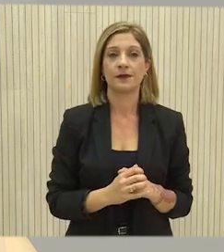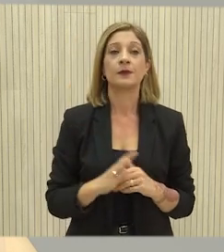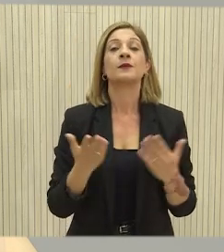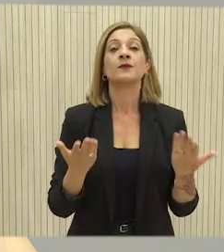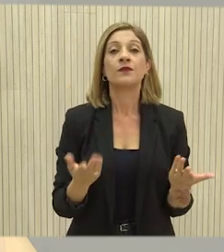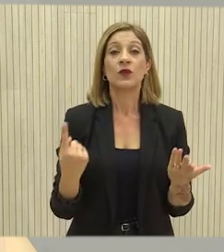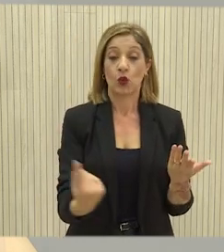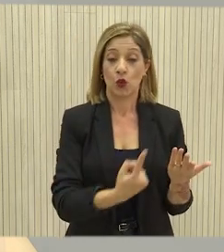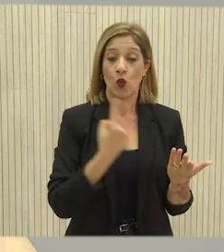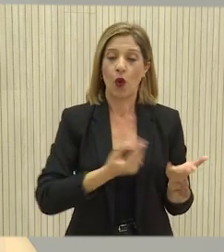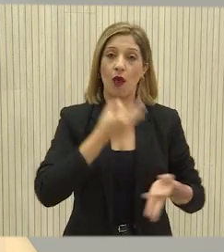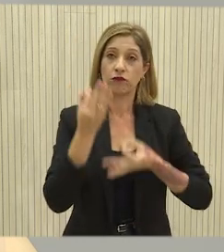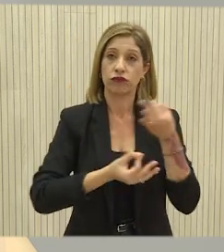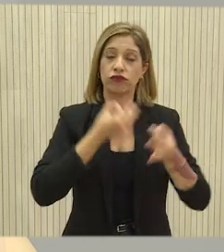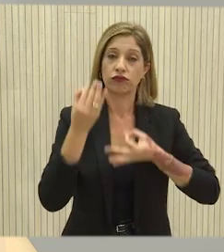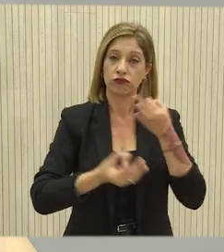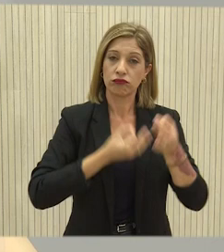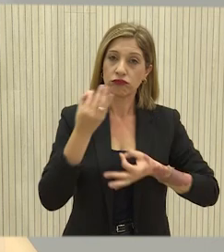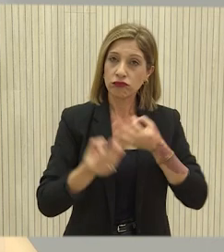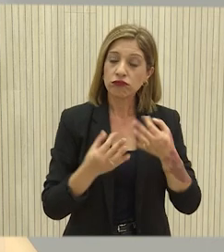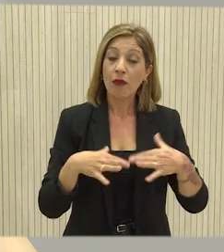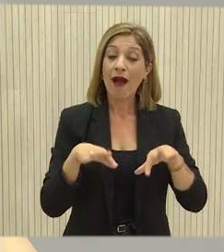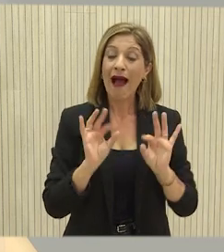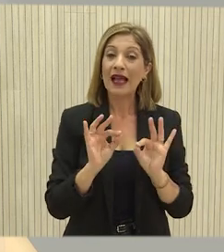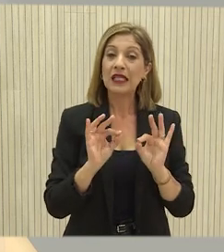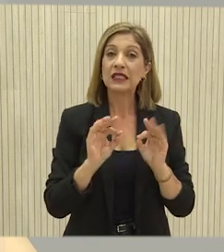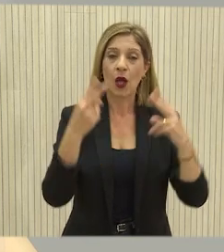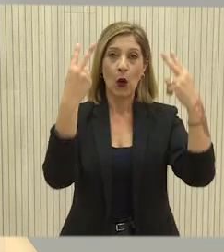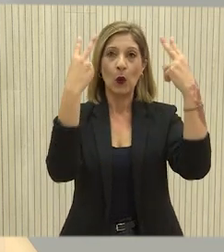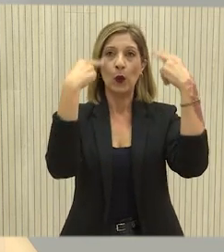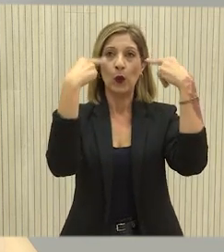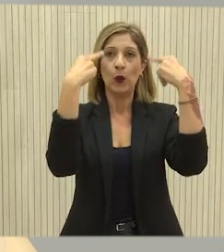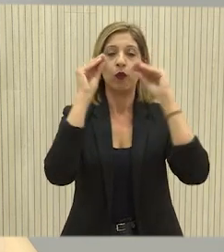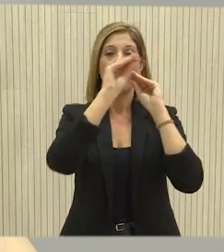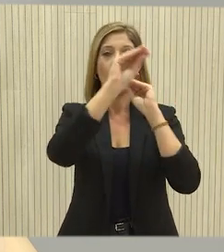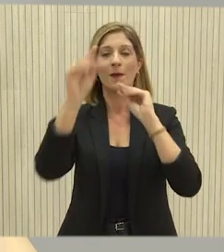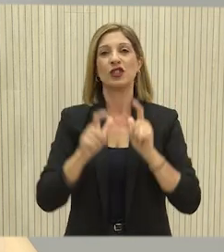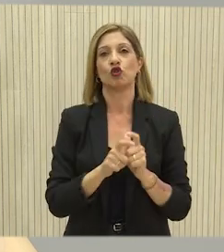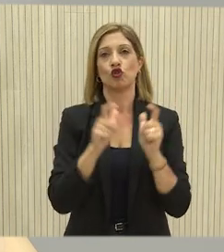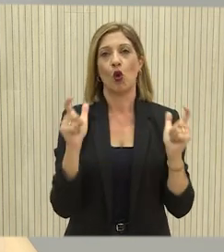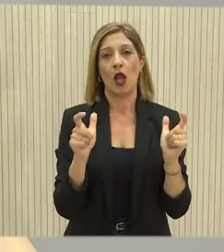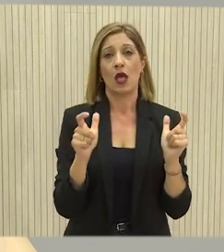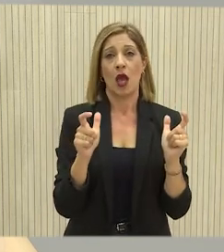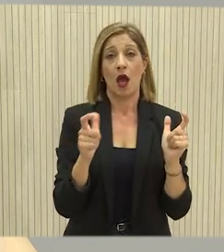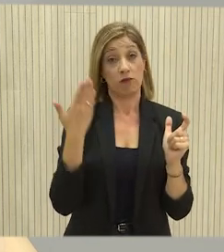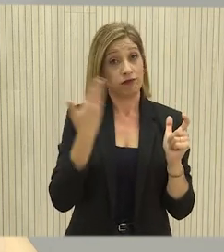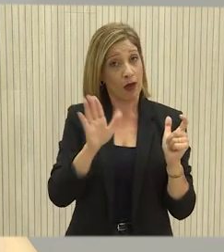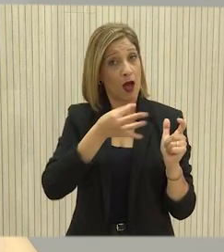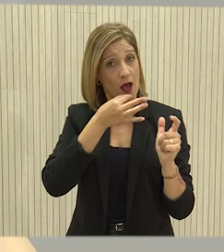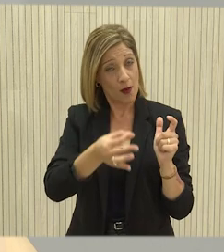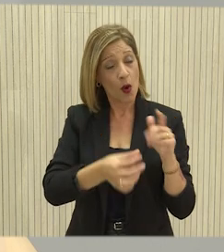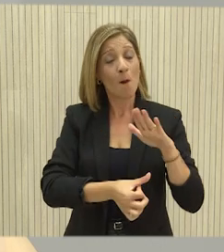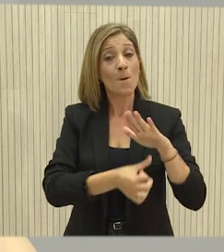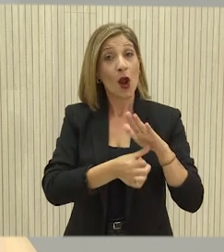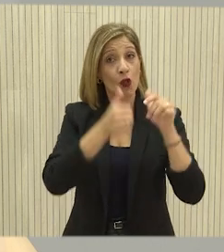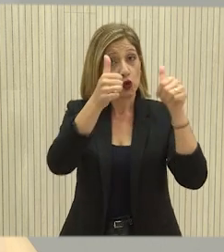Συνεπής, τα όσα διακηρύττονται και εξαγγέλλονται, αρχίζει η εγκατάσταση κλιματιστικών στα σχολεία. Όπως ο ίδιος ο πρόεδρος της Κυπριακής Δημοκρατίας